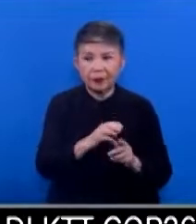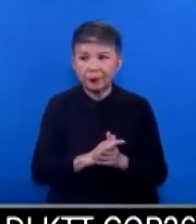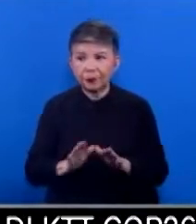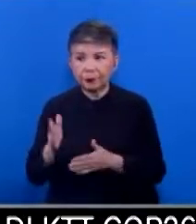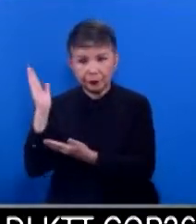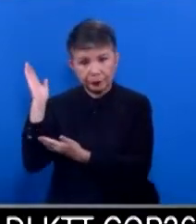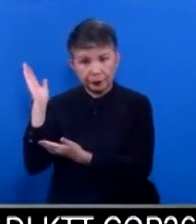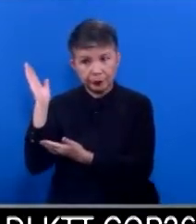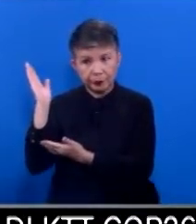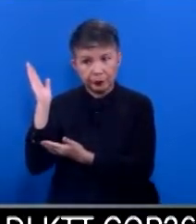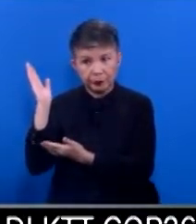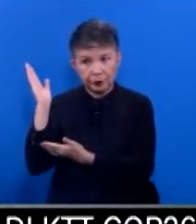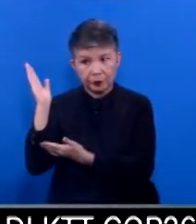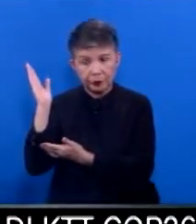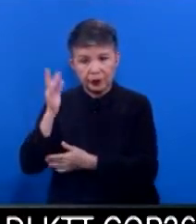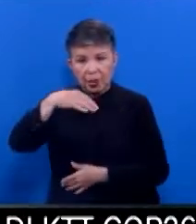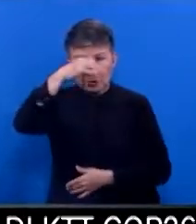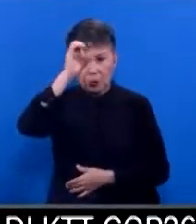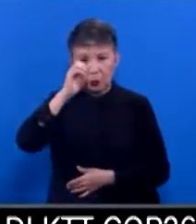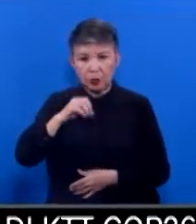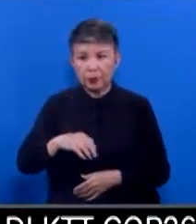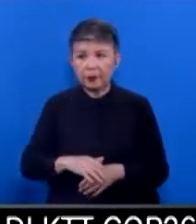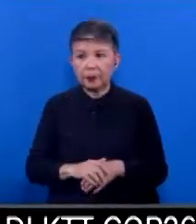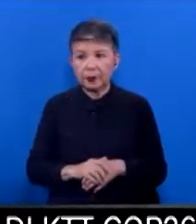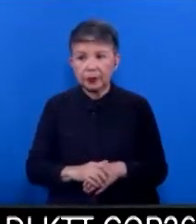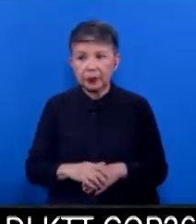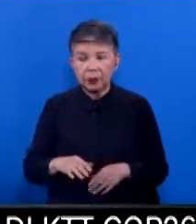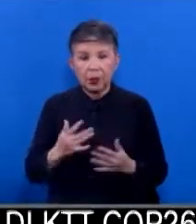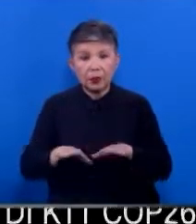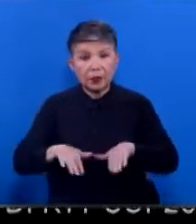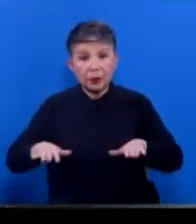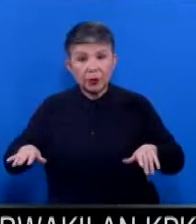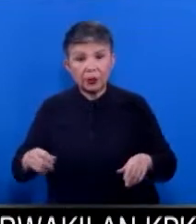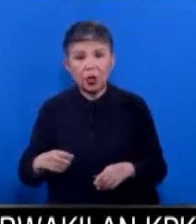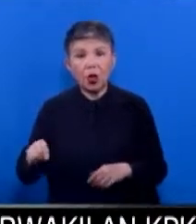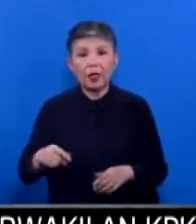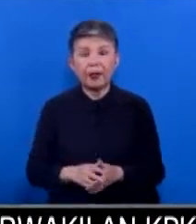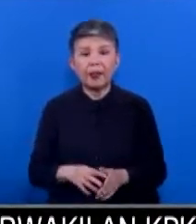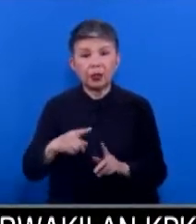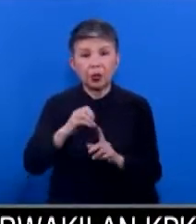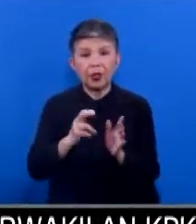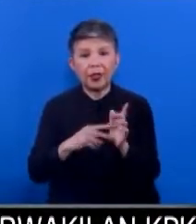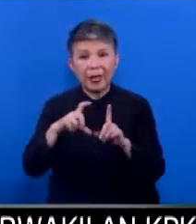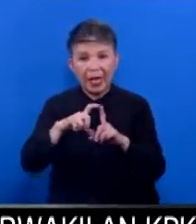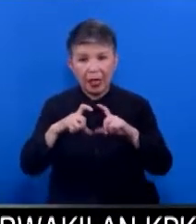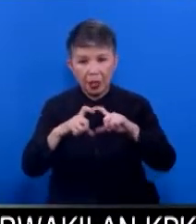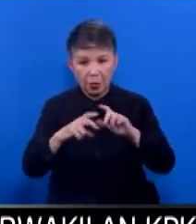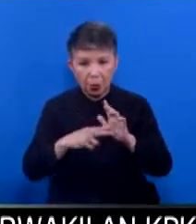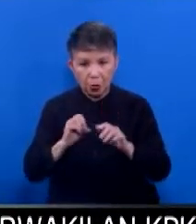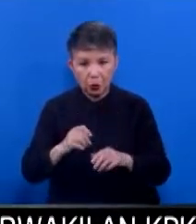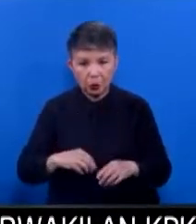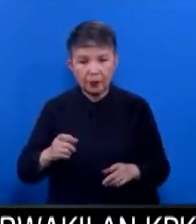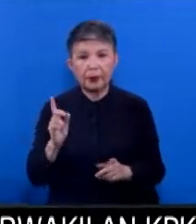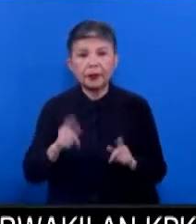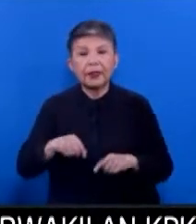Sebuah video viral memperlihatkan seorang polisi dipermainkan bahkan dianiaya oleh siswa sekolah di Terminal Tondano Minahasa. Peristiwa itu terjadi